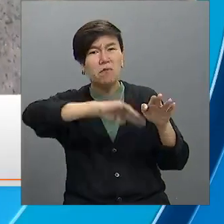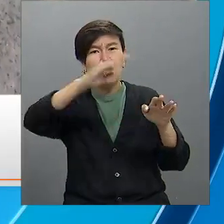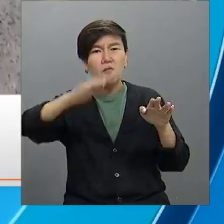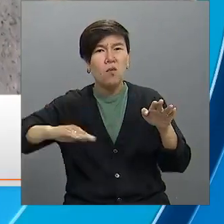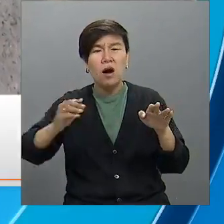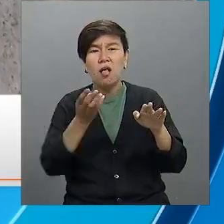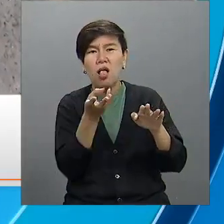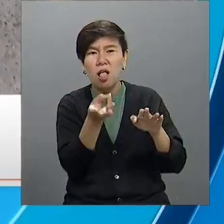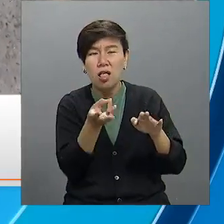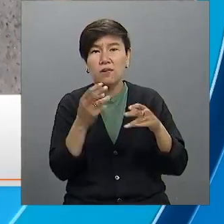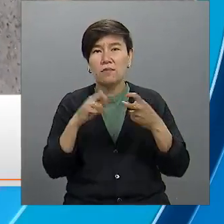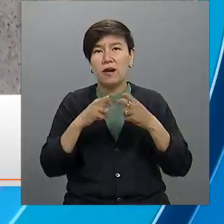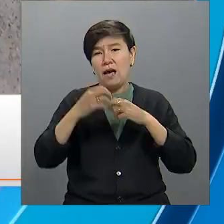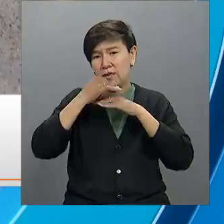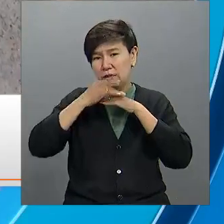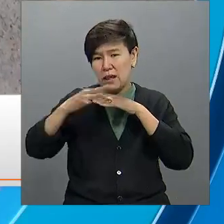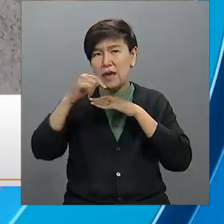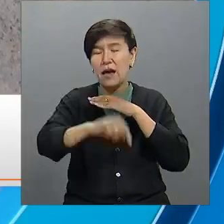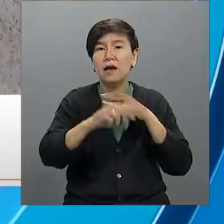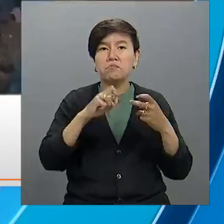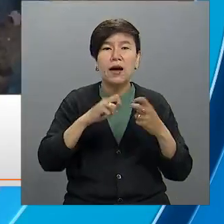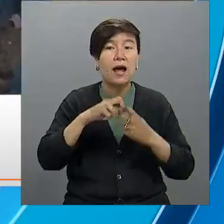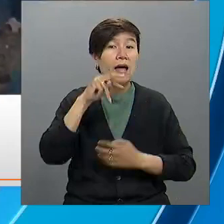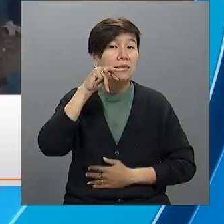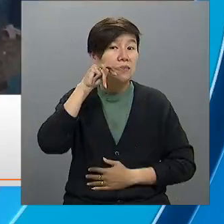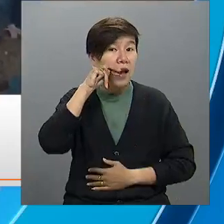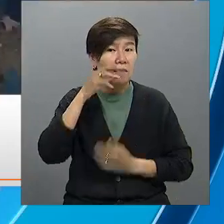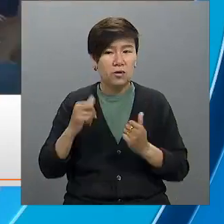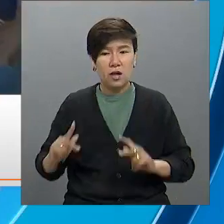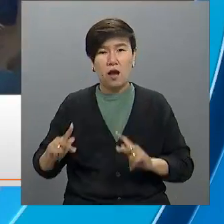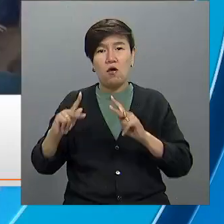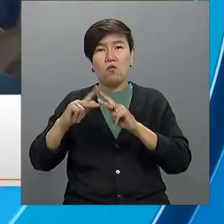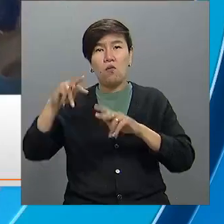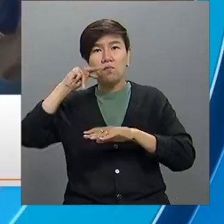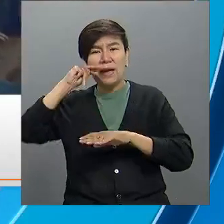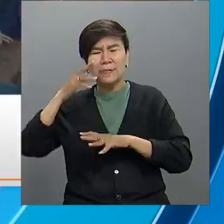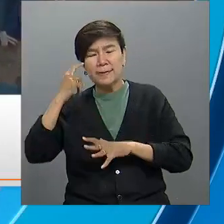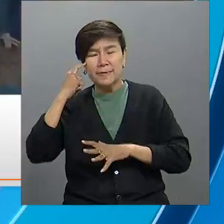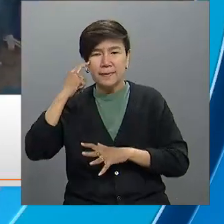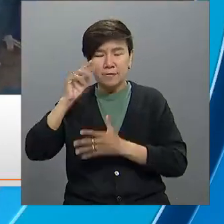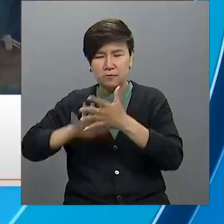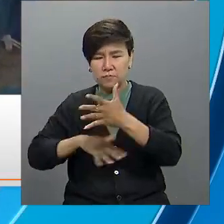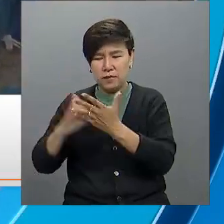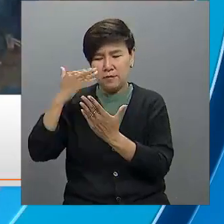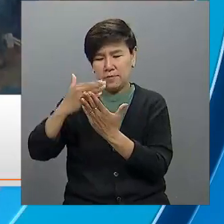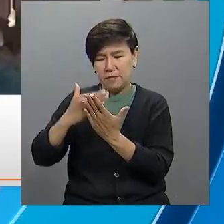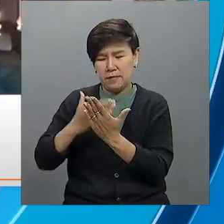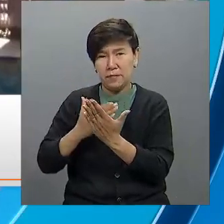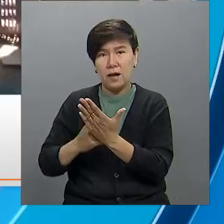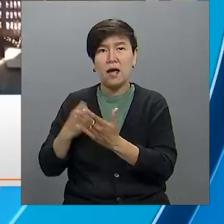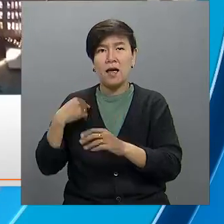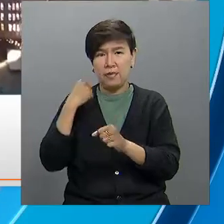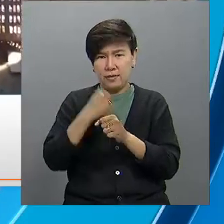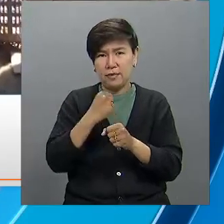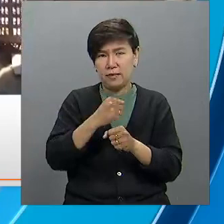องการขาดแคลนน้ำนะครับตอนนี้กรมชลประทานก็ไม่ได้นิ่งนอนใจนะครับก็มีแผนงานก่อสร้างอ่างเก็บน้ำเขาพลูนะครับแต่ว่าอ่